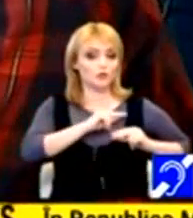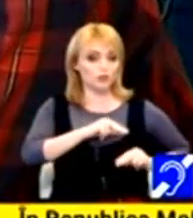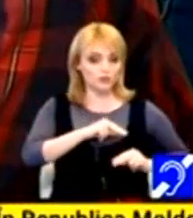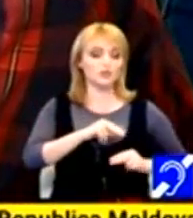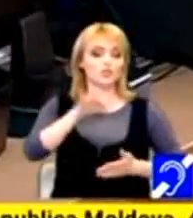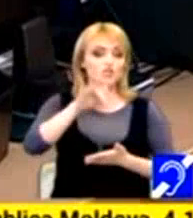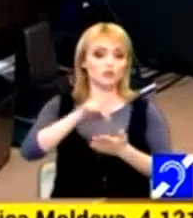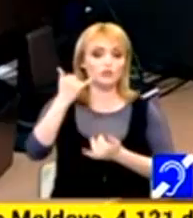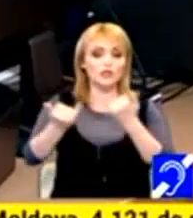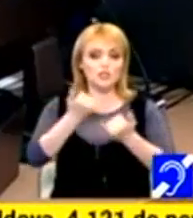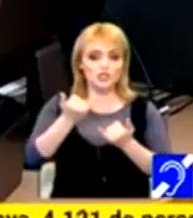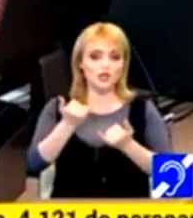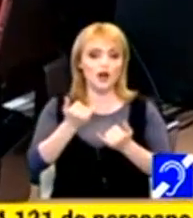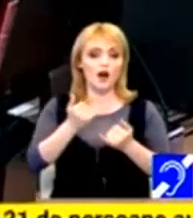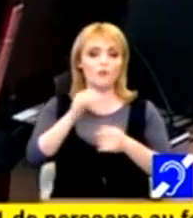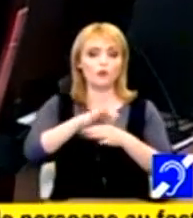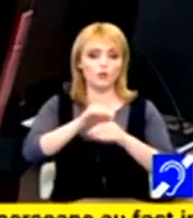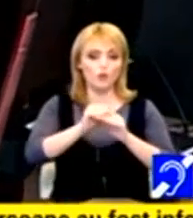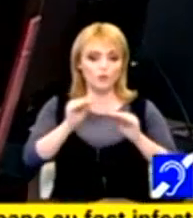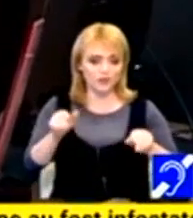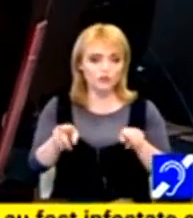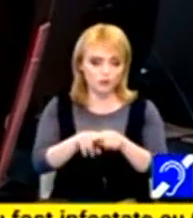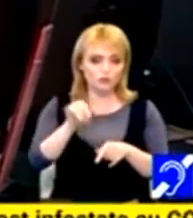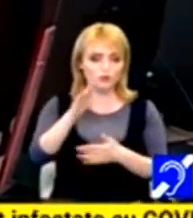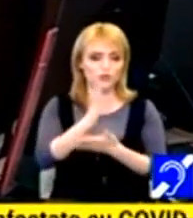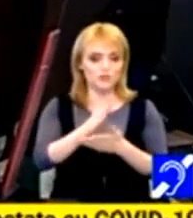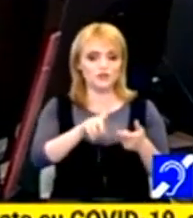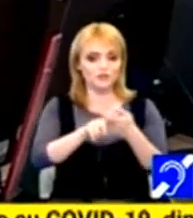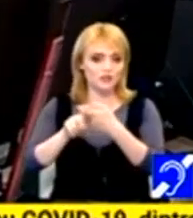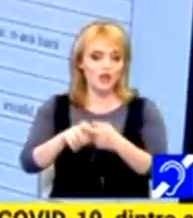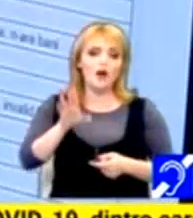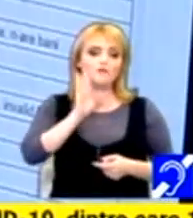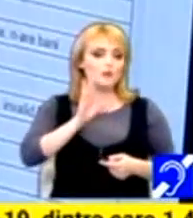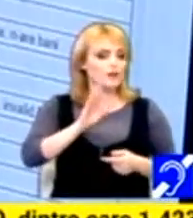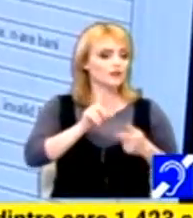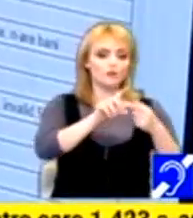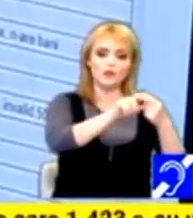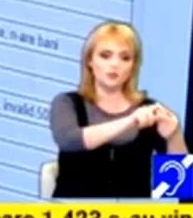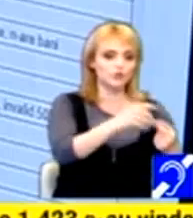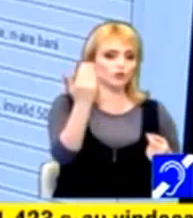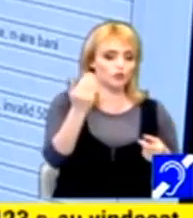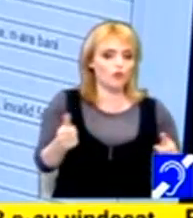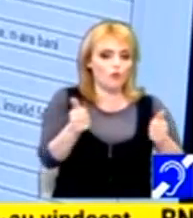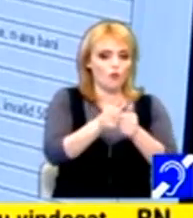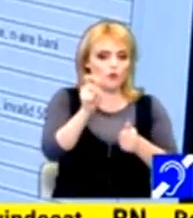a copiilor din Chișinău a fost infectată cu noul coronavirus. Însă femeia nu ar fi intrat în contact cu colegii săi.